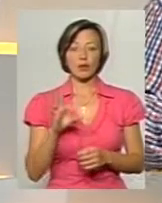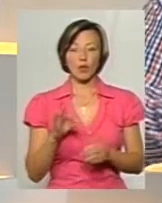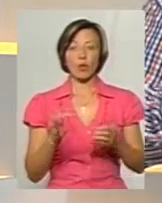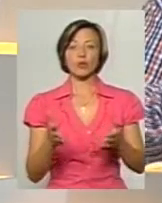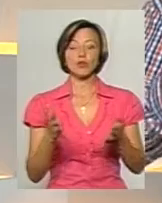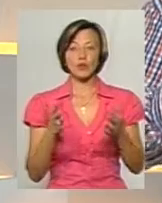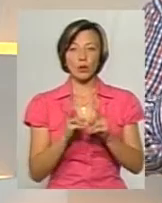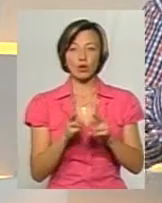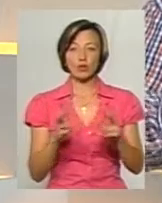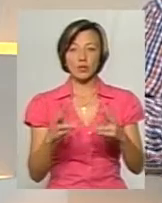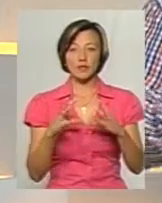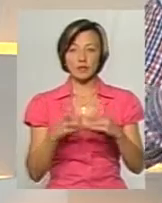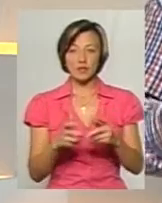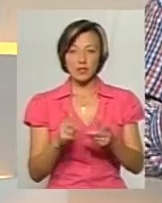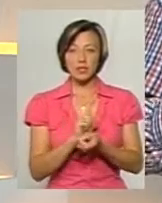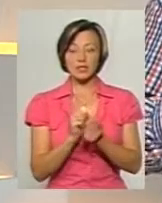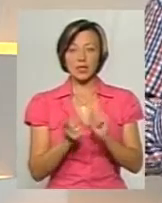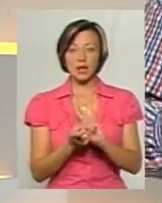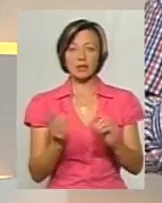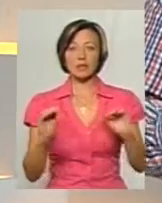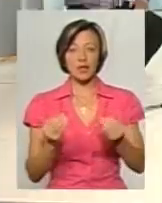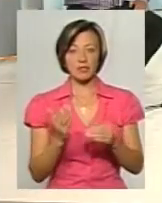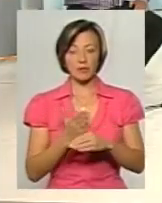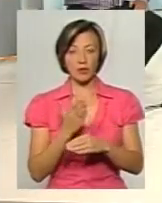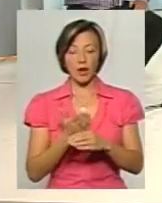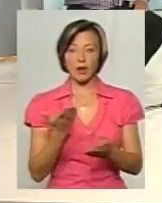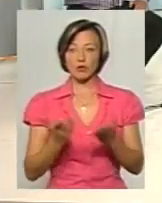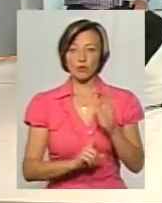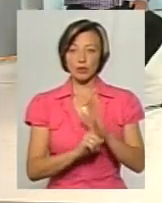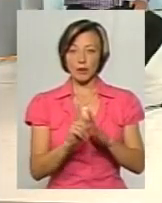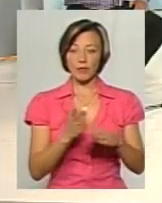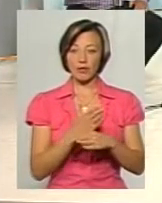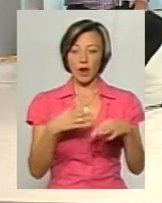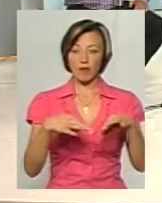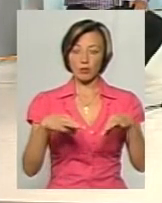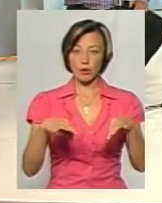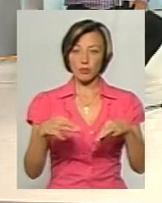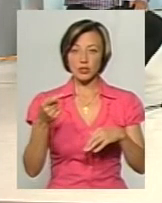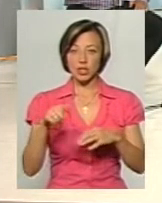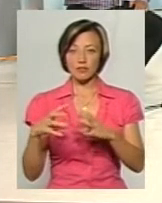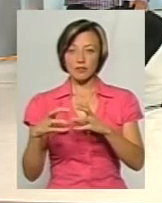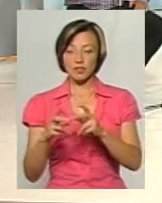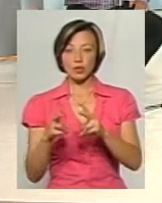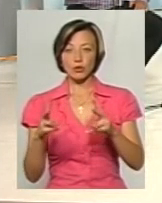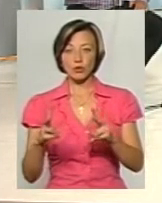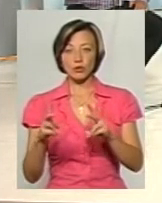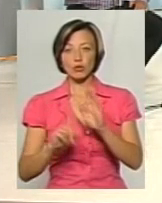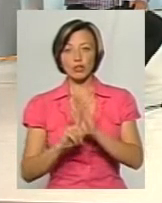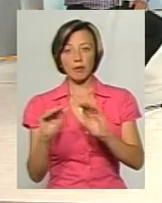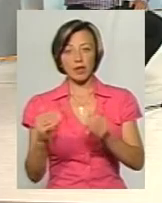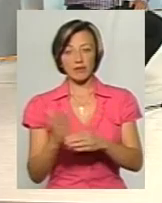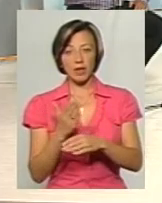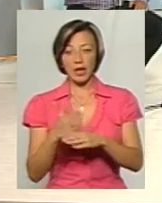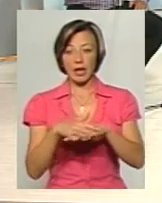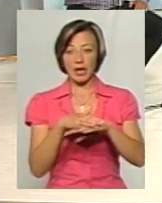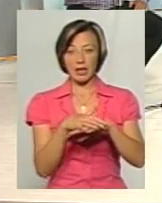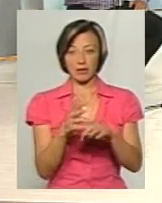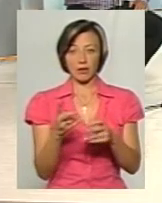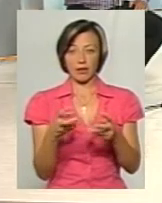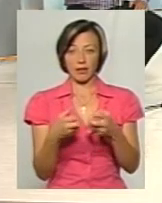очевидно, хтось в світі стане їх менше виготовляти. Якщо ми почнемо виготовляти автомобілі, значить в світі хтось їх почне менше виготовляти. Тому що ринок, він же